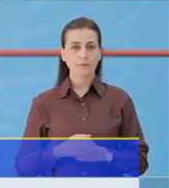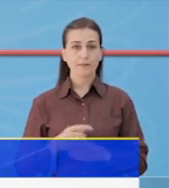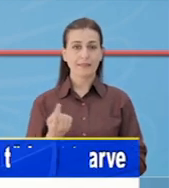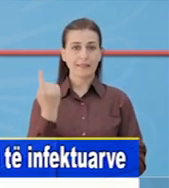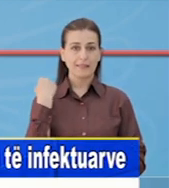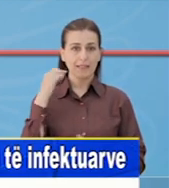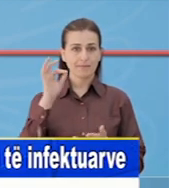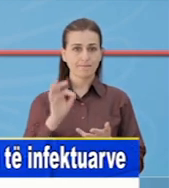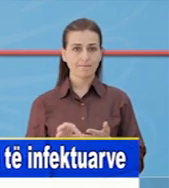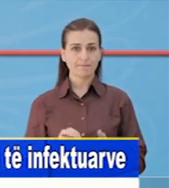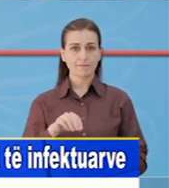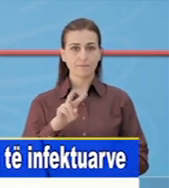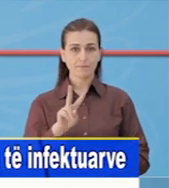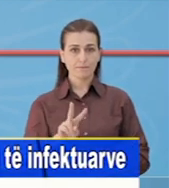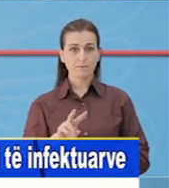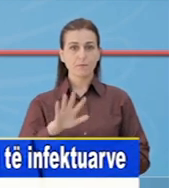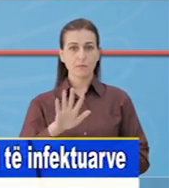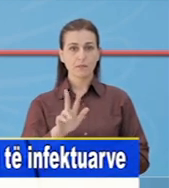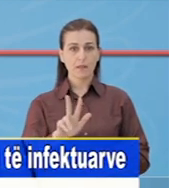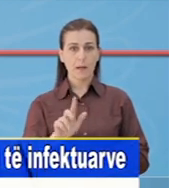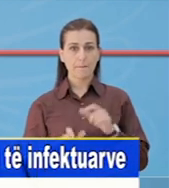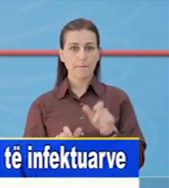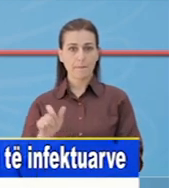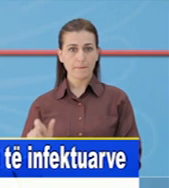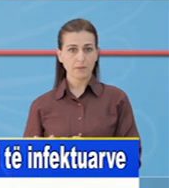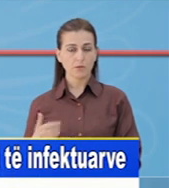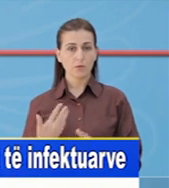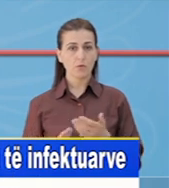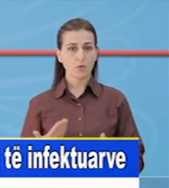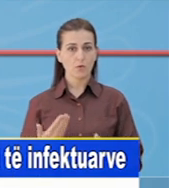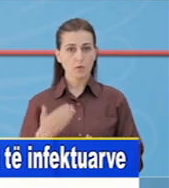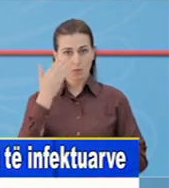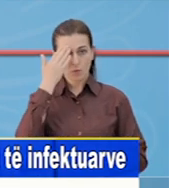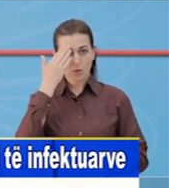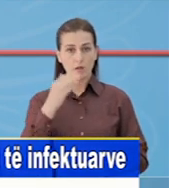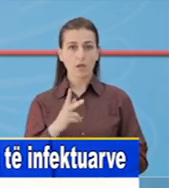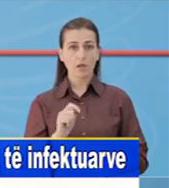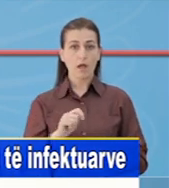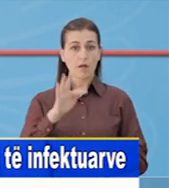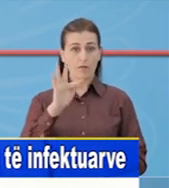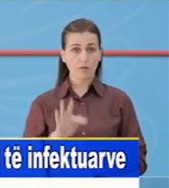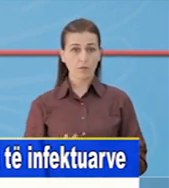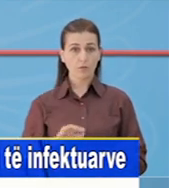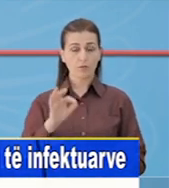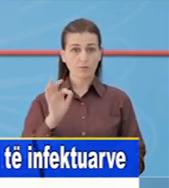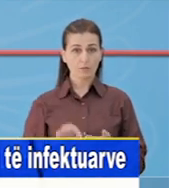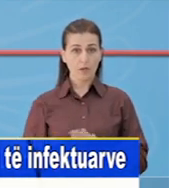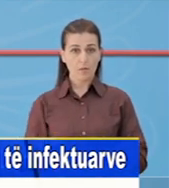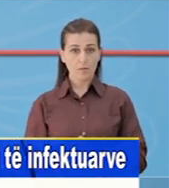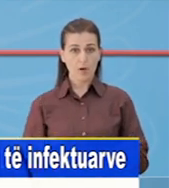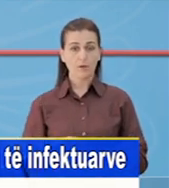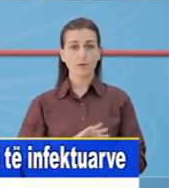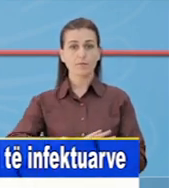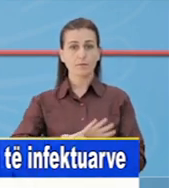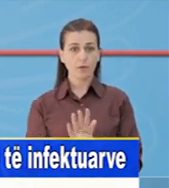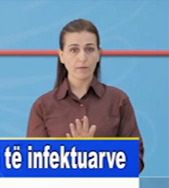Dje janë testuar 253 persona të dyshuar me COVID-19, te nga rezultatet e testimeve